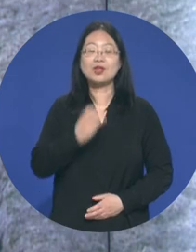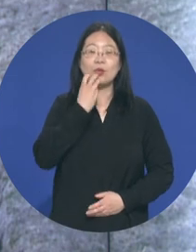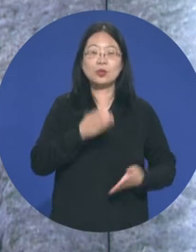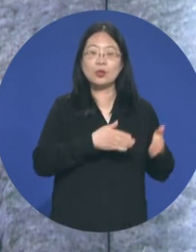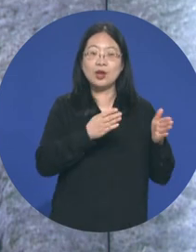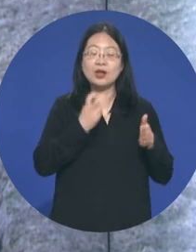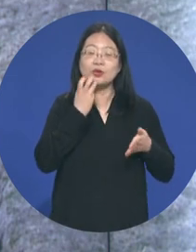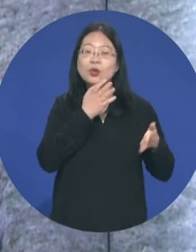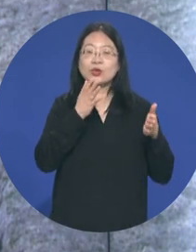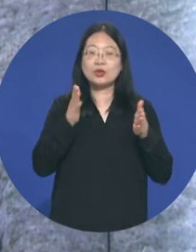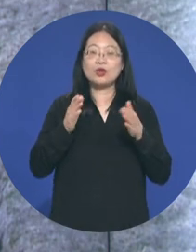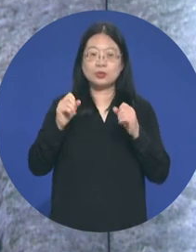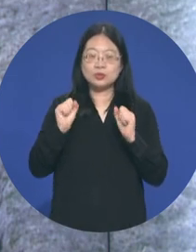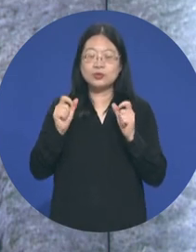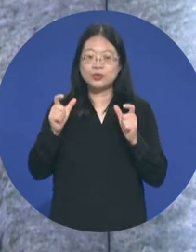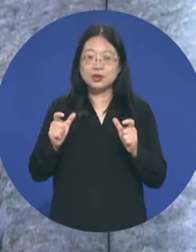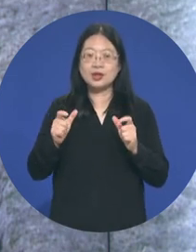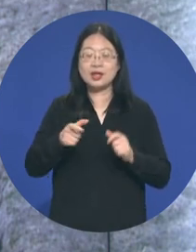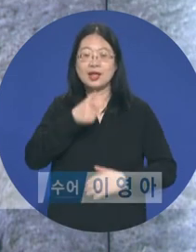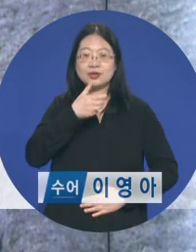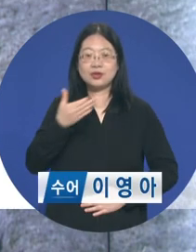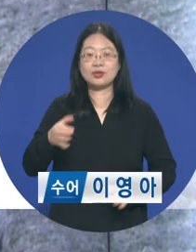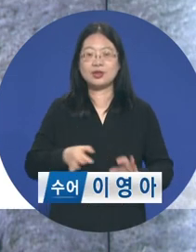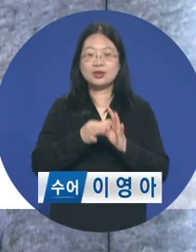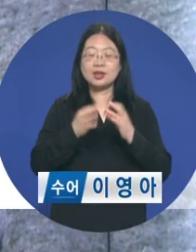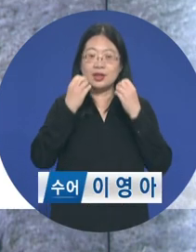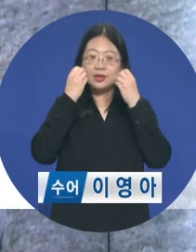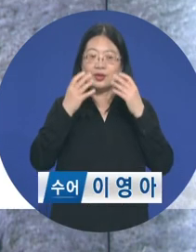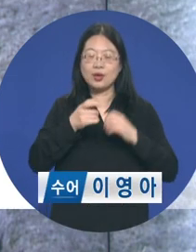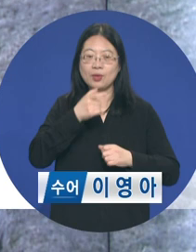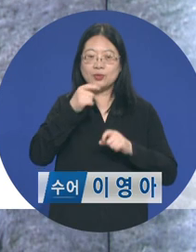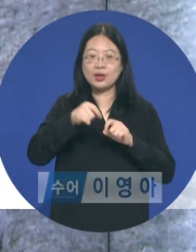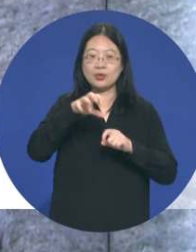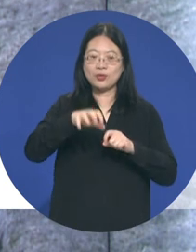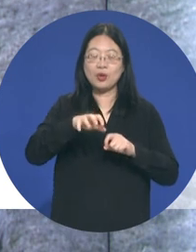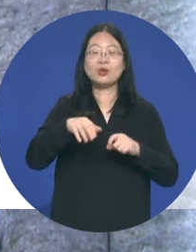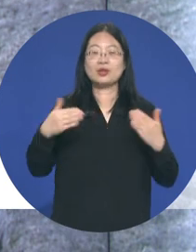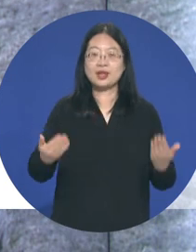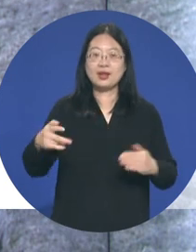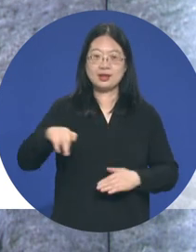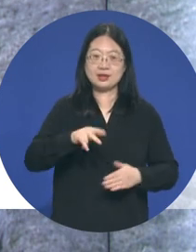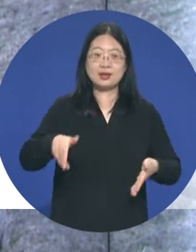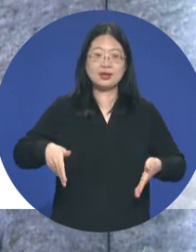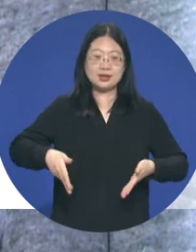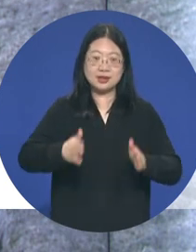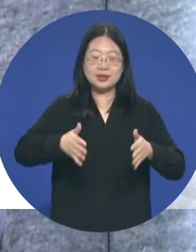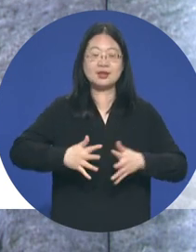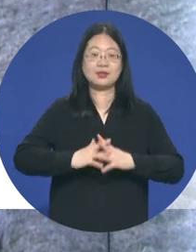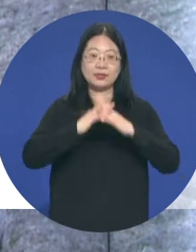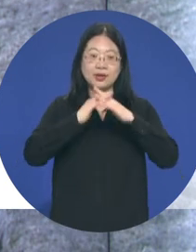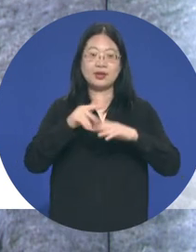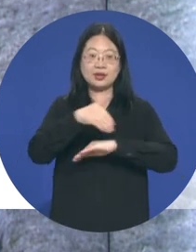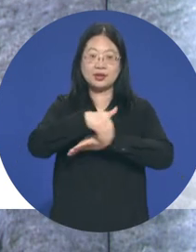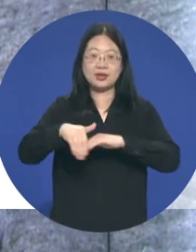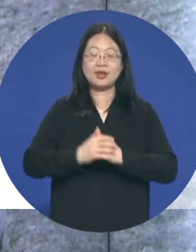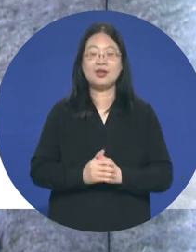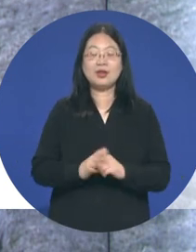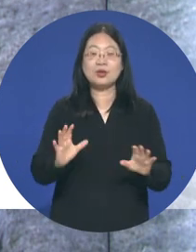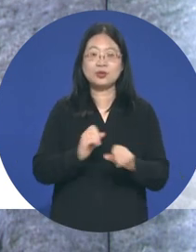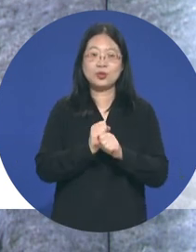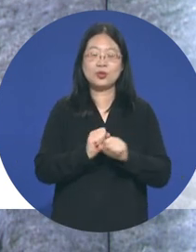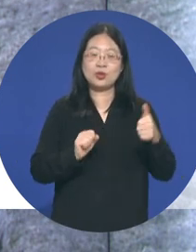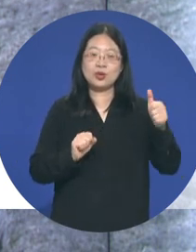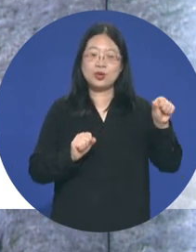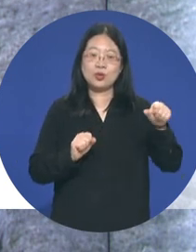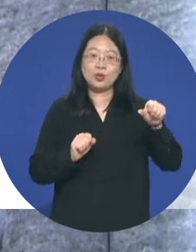경기도가 경기 북부지역 하천을 연결하는 새로운 수변 산책로 조성 사업을 추진합니다 총길이 25km 하천을